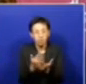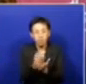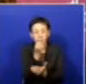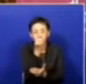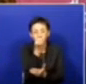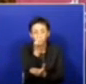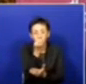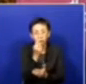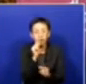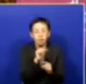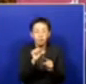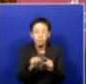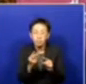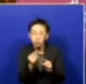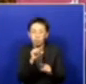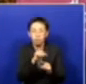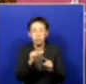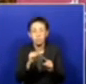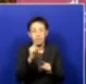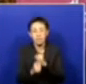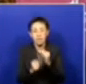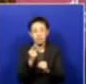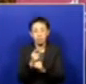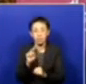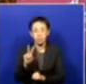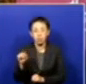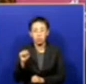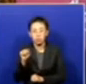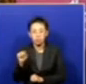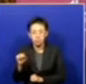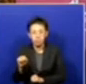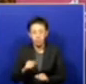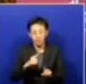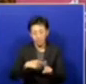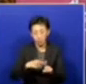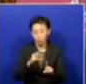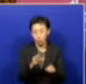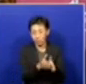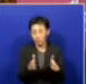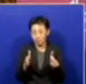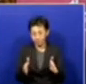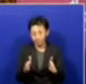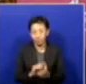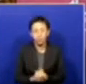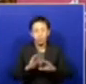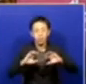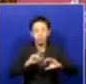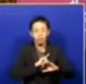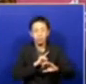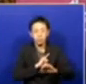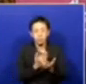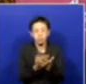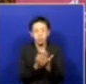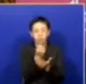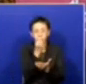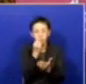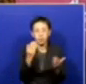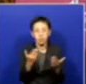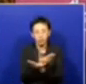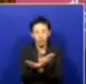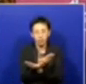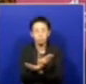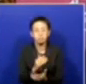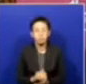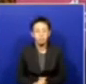ไม่เกินร้อยละ2ต่อปีโดยในช่วง6เดือนแรกนะคะรัฐบาลจะรับภาระดอกเบี้ยลูกหนี้ซึ่ง